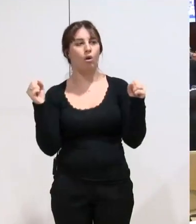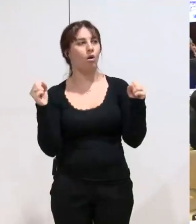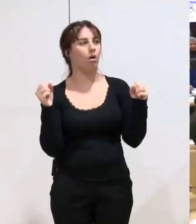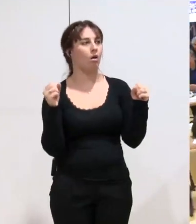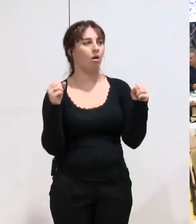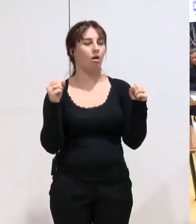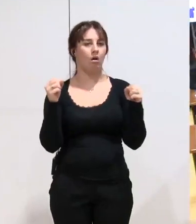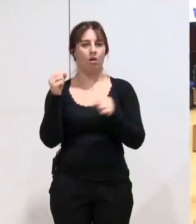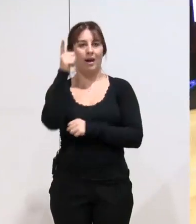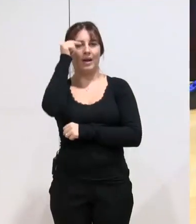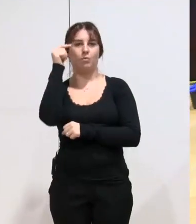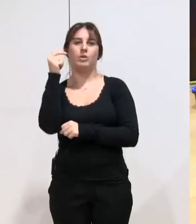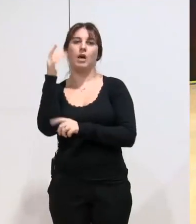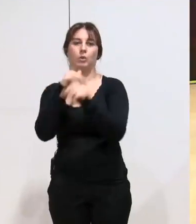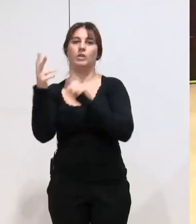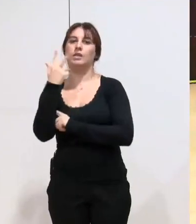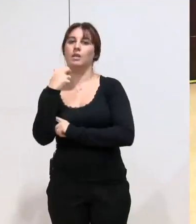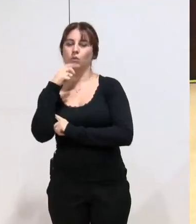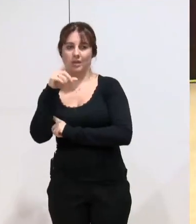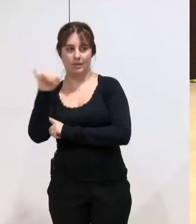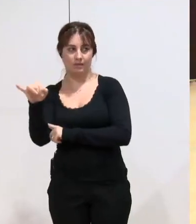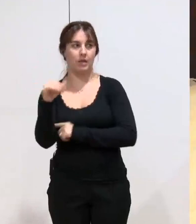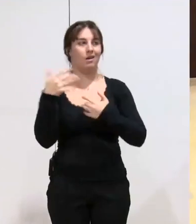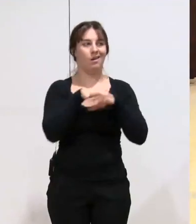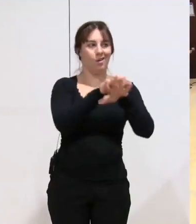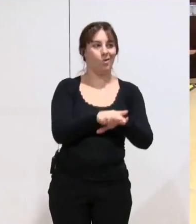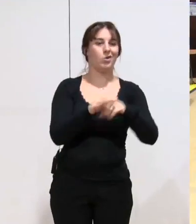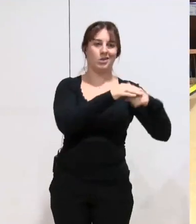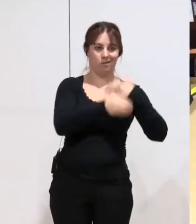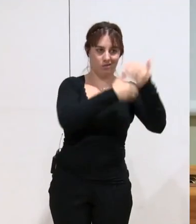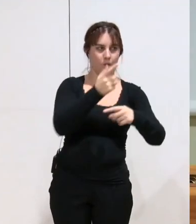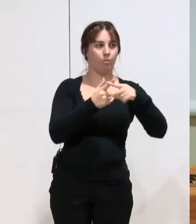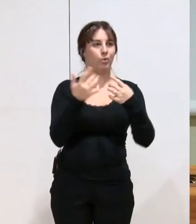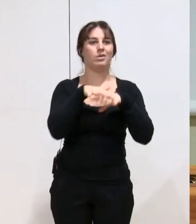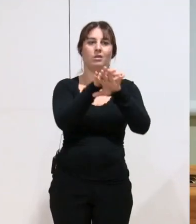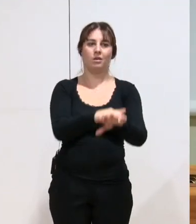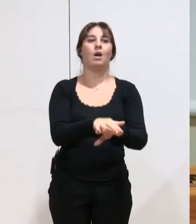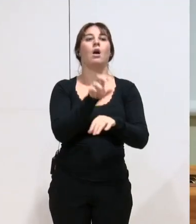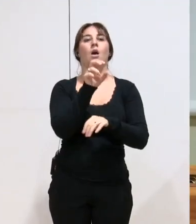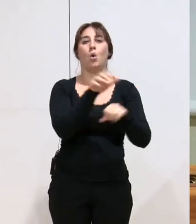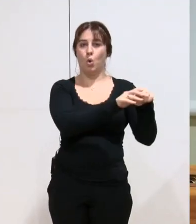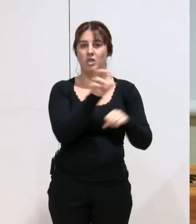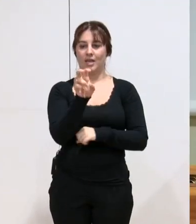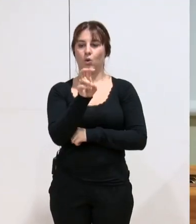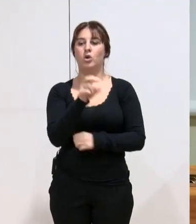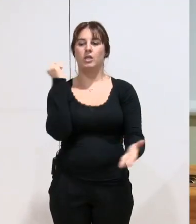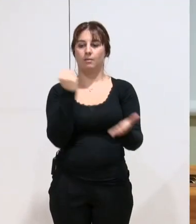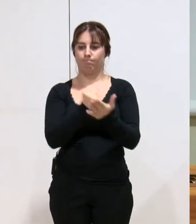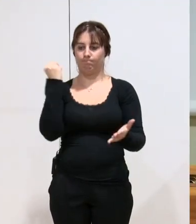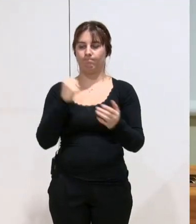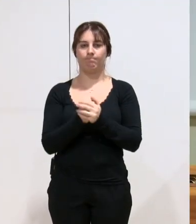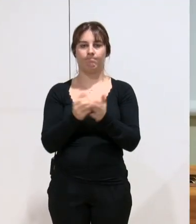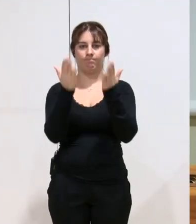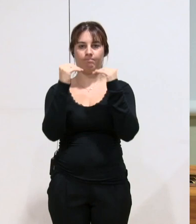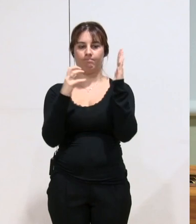les Républicains, UDI, Société Civile, Rassemblement de Gauche et de Progrès, Rassemblement Citoyen de la Gauche et des Écologistes, délibération adoptée. La 9 porte